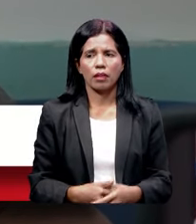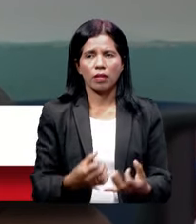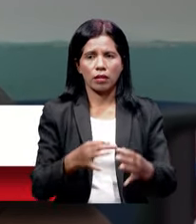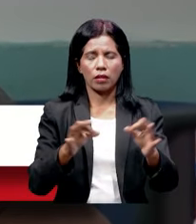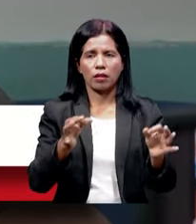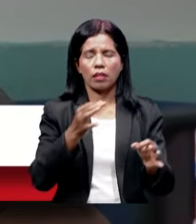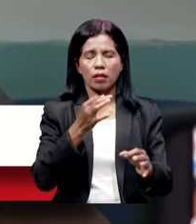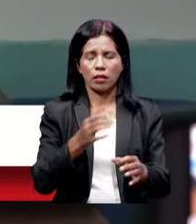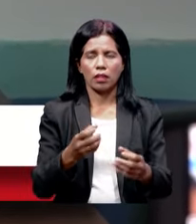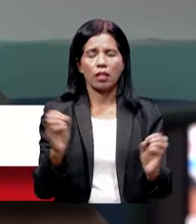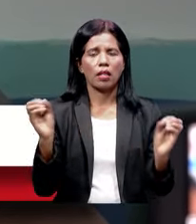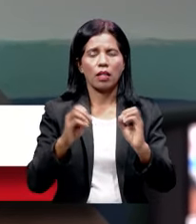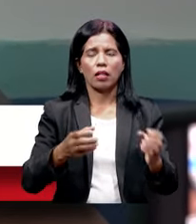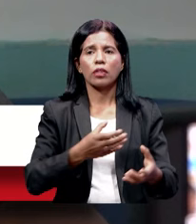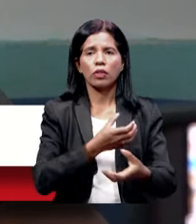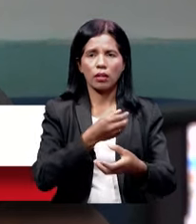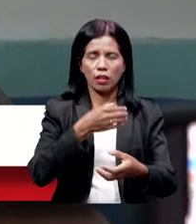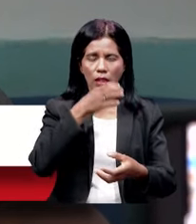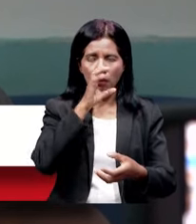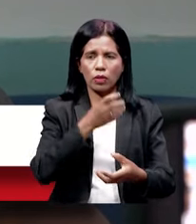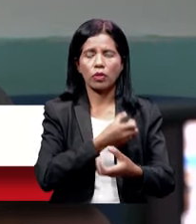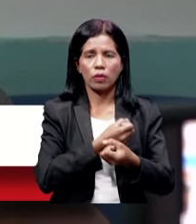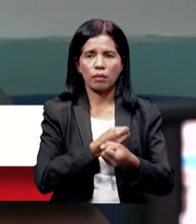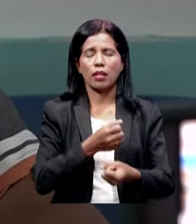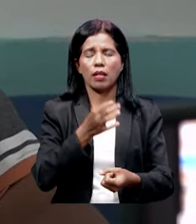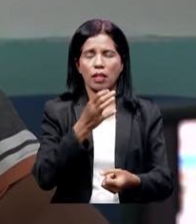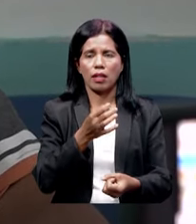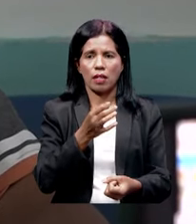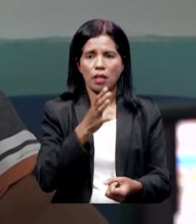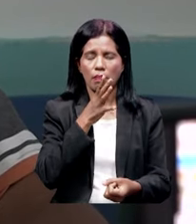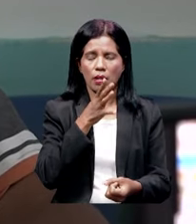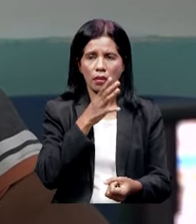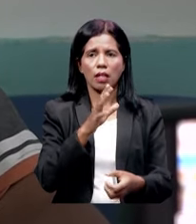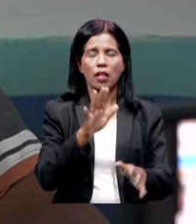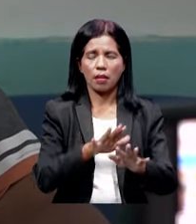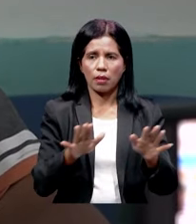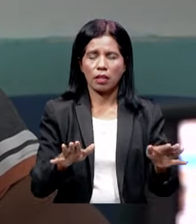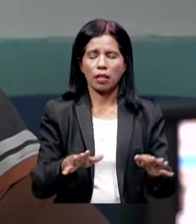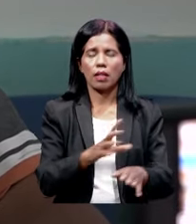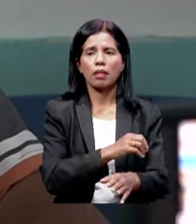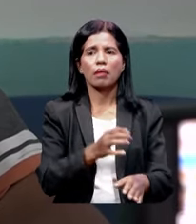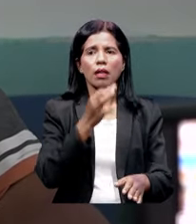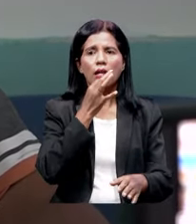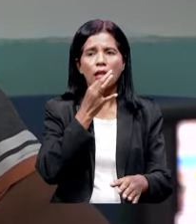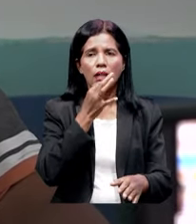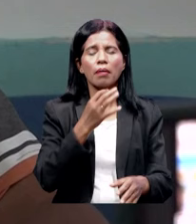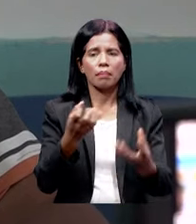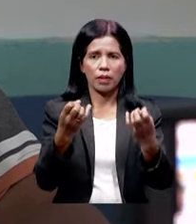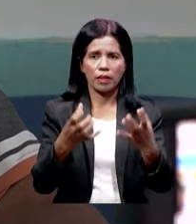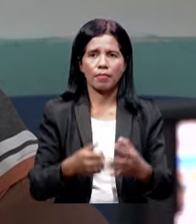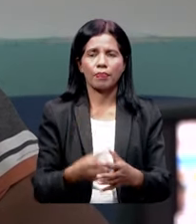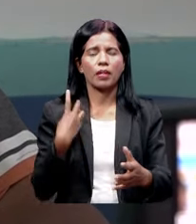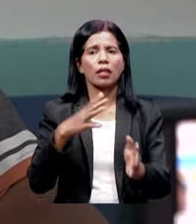exclusivo ne la barik ne hetan mos aihan complementariona. Liusi LKL ne quando ita hetan